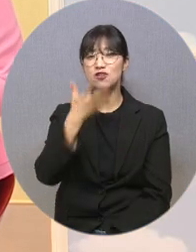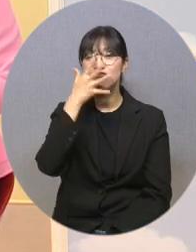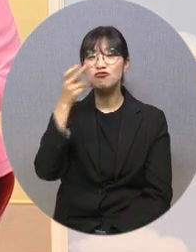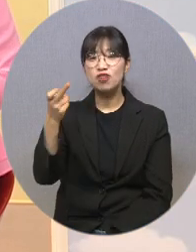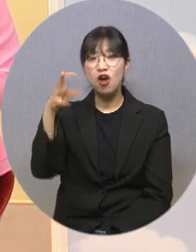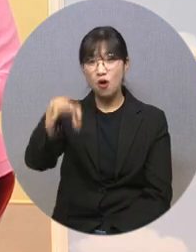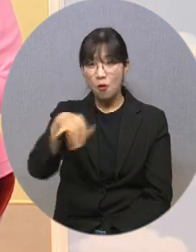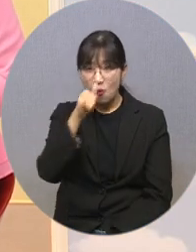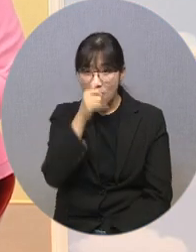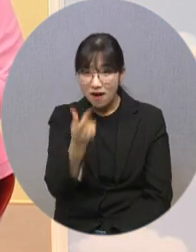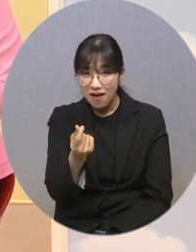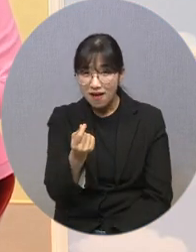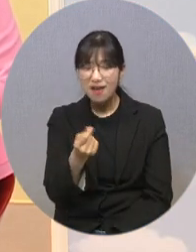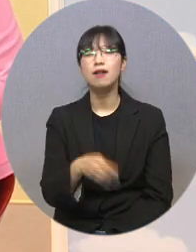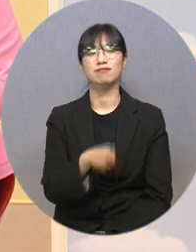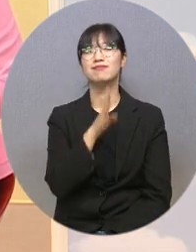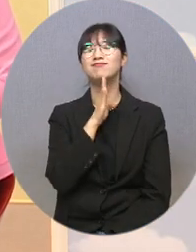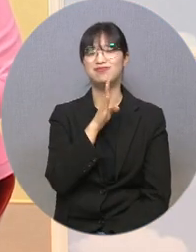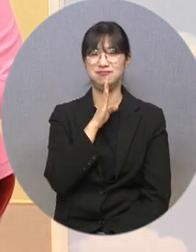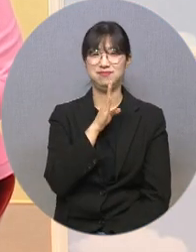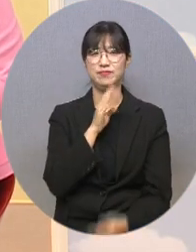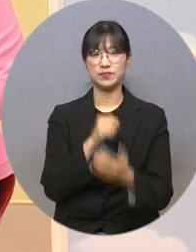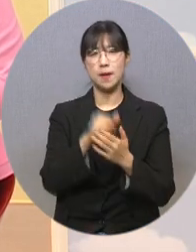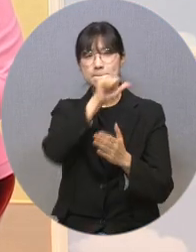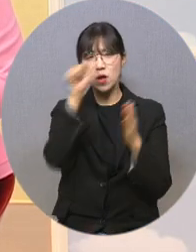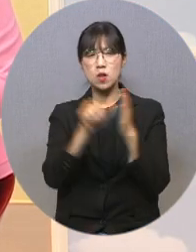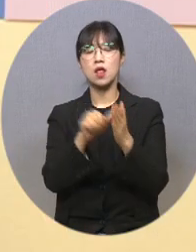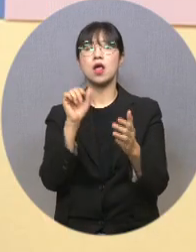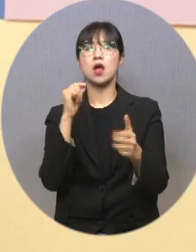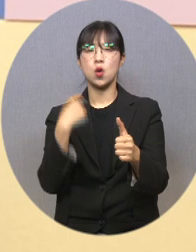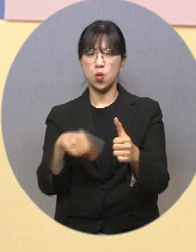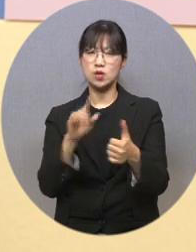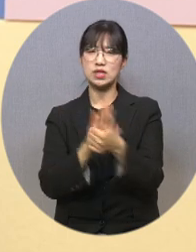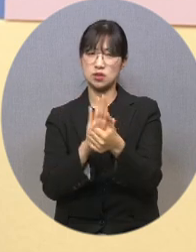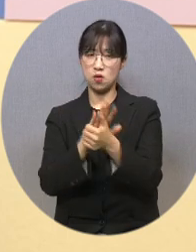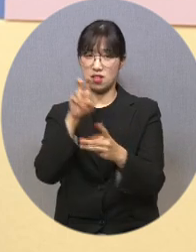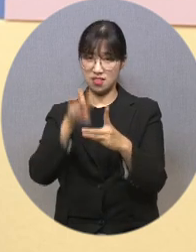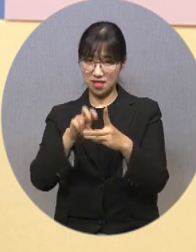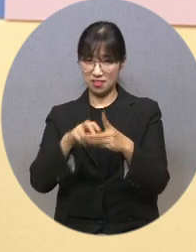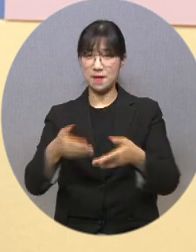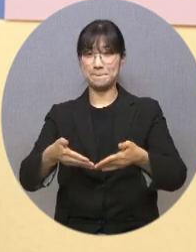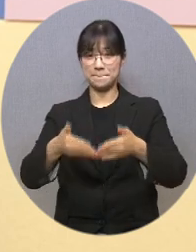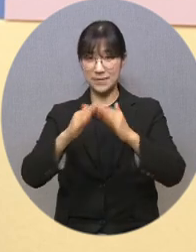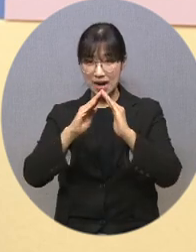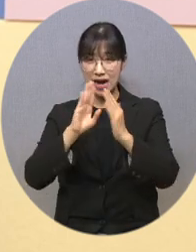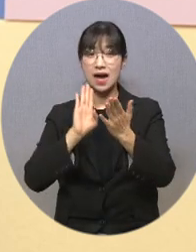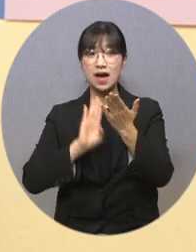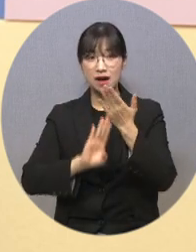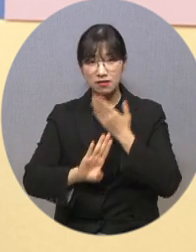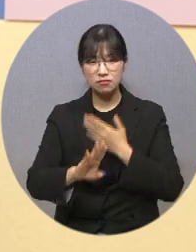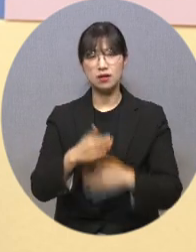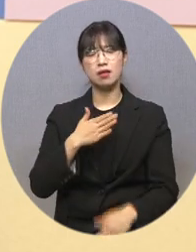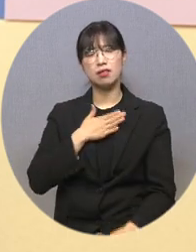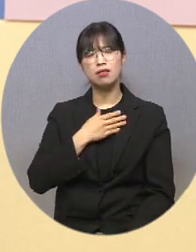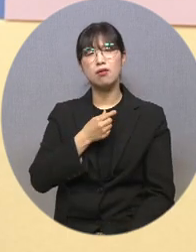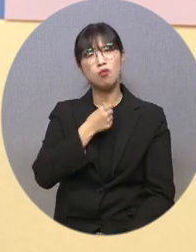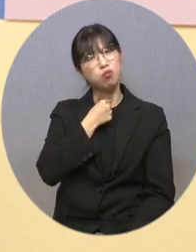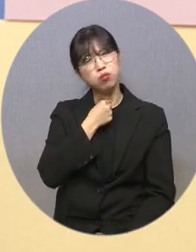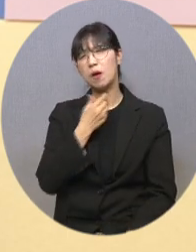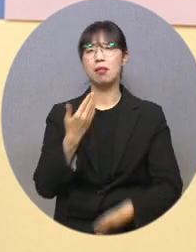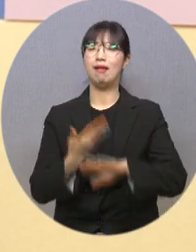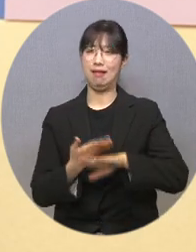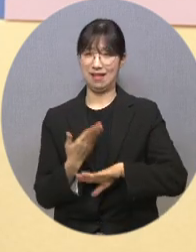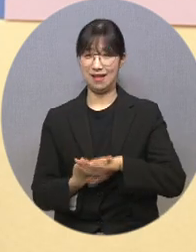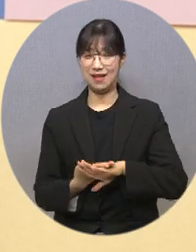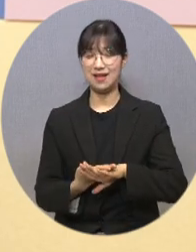말씀하시죠? 그렇습니다. 네. 이 평생교육지원센터를 만들고 나니까 사실은 제 뜻은 그게 아니었거든요.